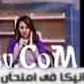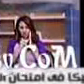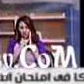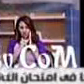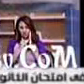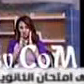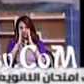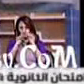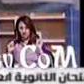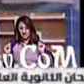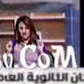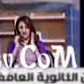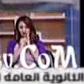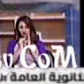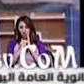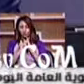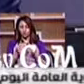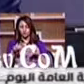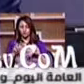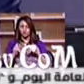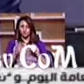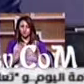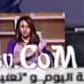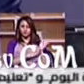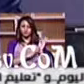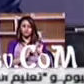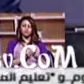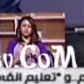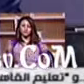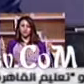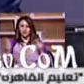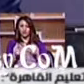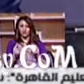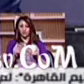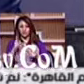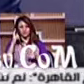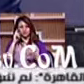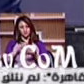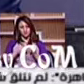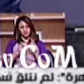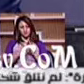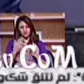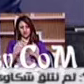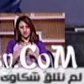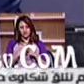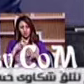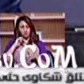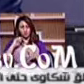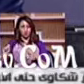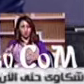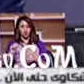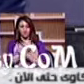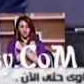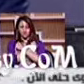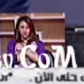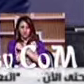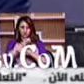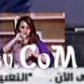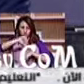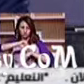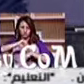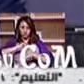ا النهارده الاتحاد المصري للغرف السياحيه عقد اجتماع لبحث ازمه تعيين الدكتور عادل خياط محافظا الاقصر وحضر هذا